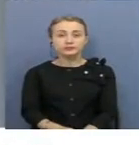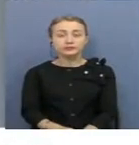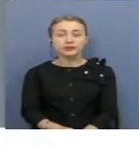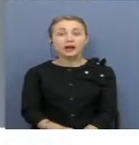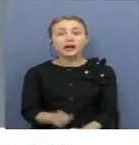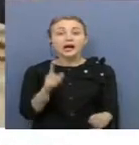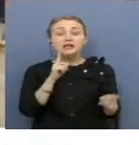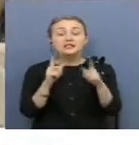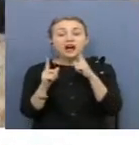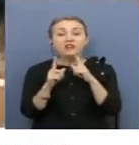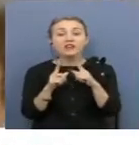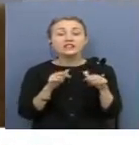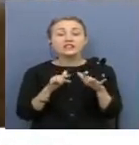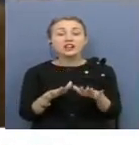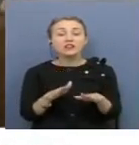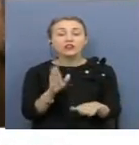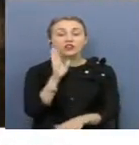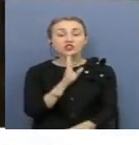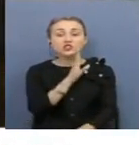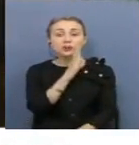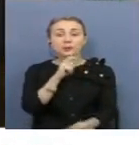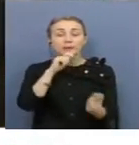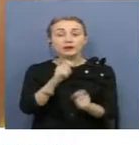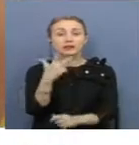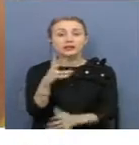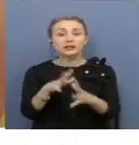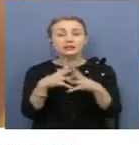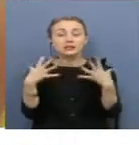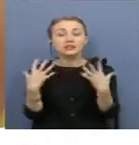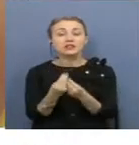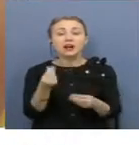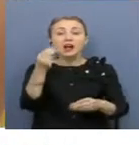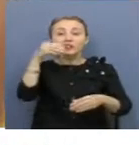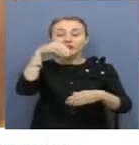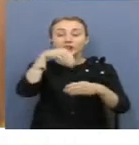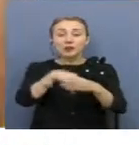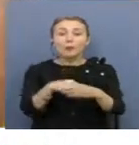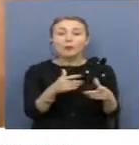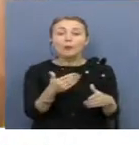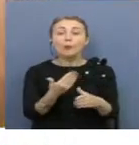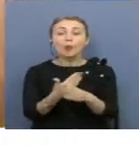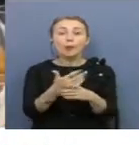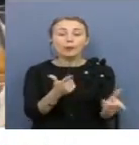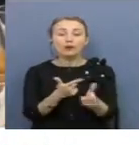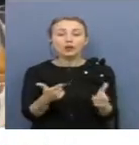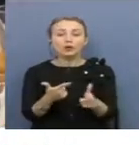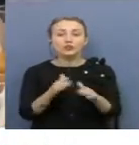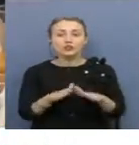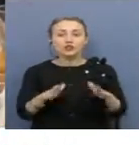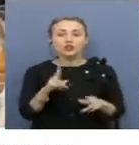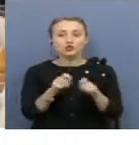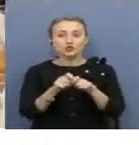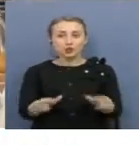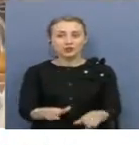қайырымдылық аукционының қорытындысы бойынша үш отбасына ақшалай және балалардың мектеп дайындығына керекті заттарды сыйға тартты.